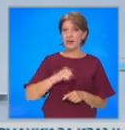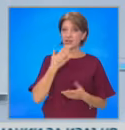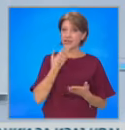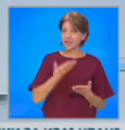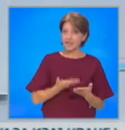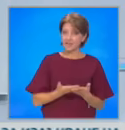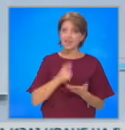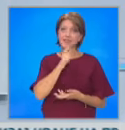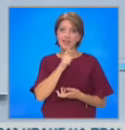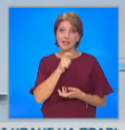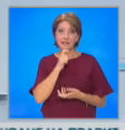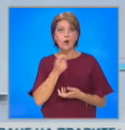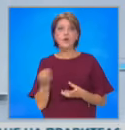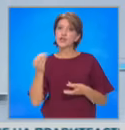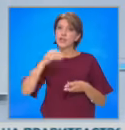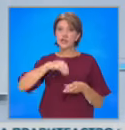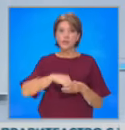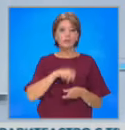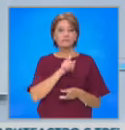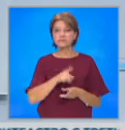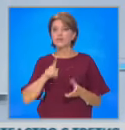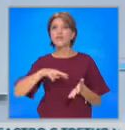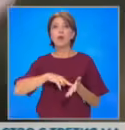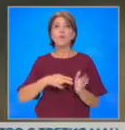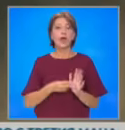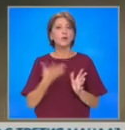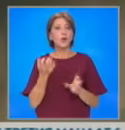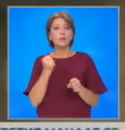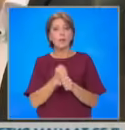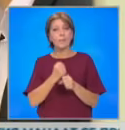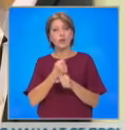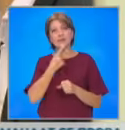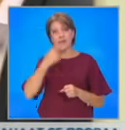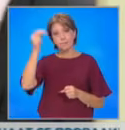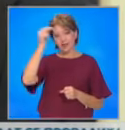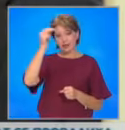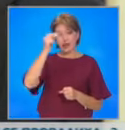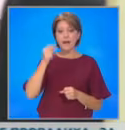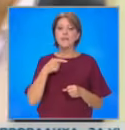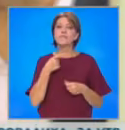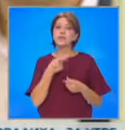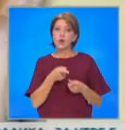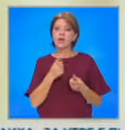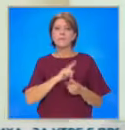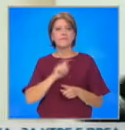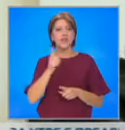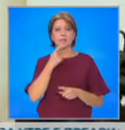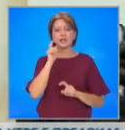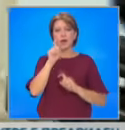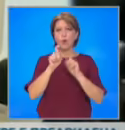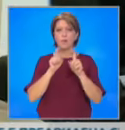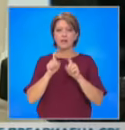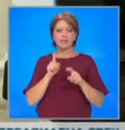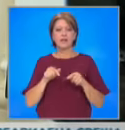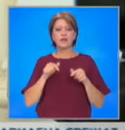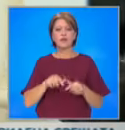се включил във всеки един проект, който работи за България. Кирил Петков заяви, че няма да коментира евентуален нов политически проект, докато